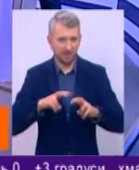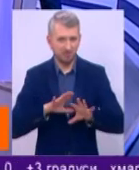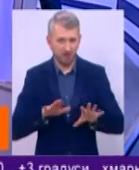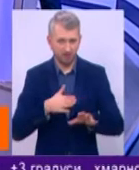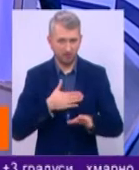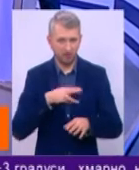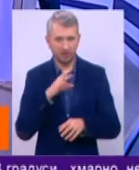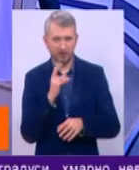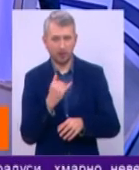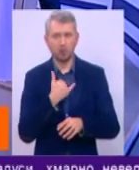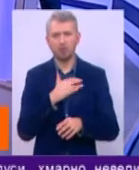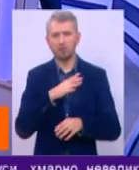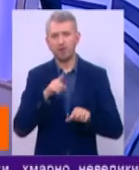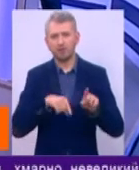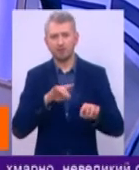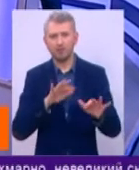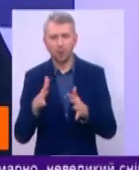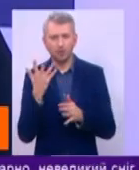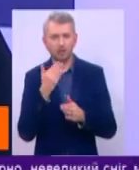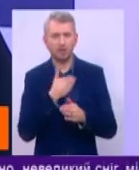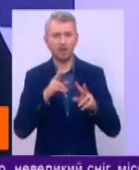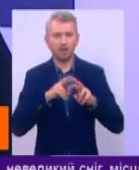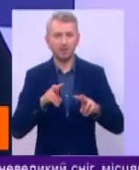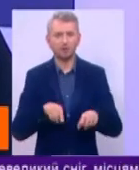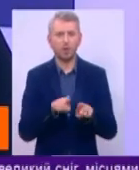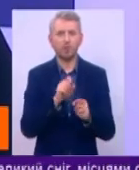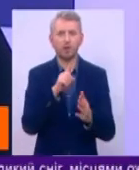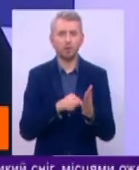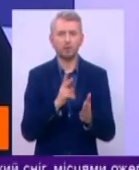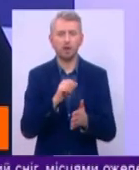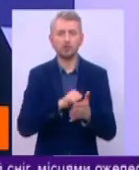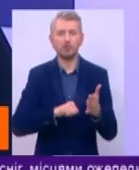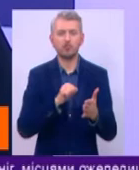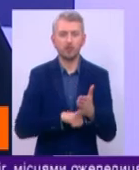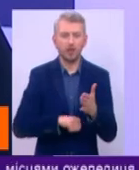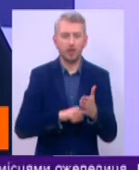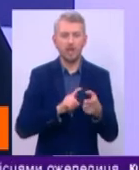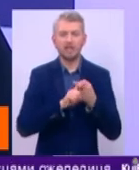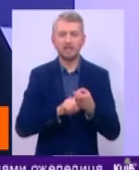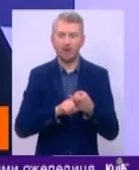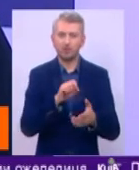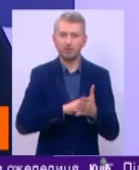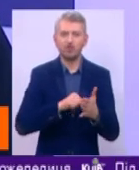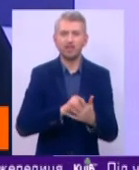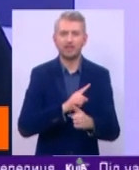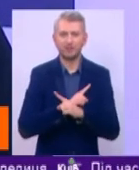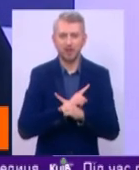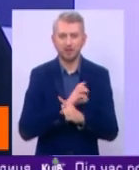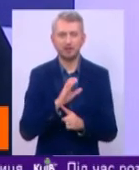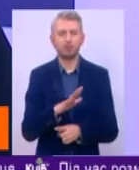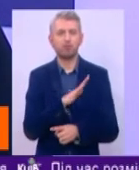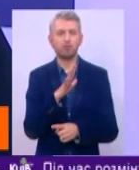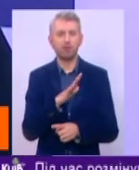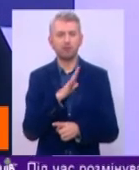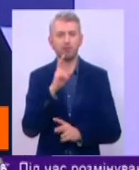хотя у нас иногда бывают ситуации, когда мы рассматриваем такой вопрос, как причина, связь причины смерти с бывшей